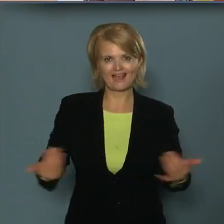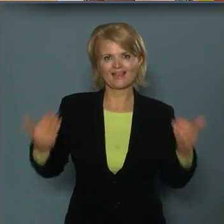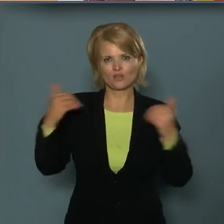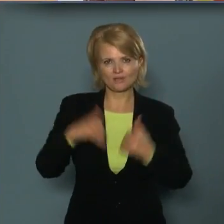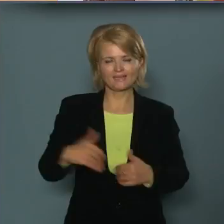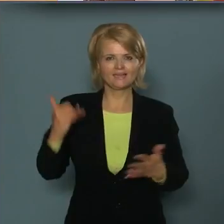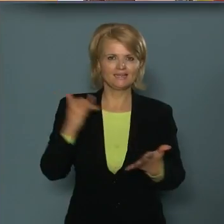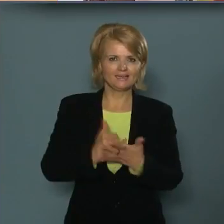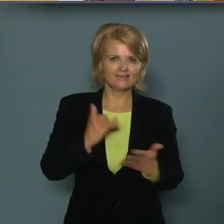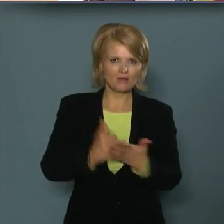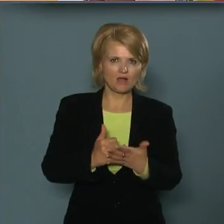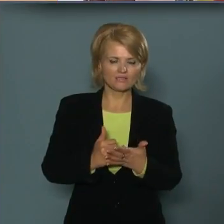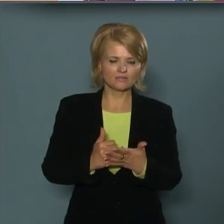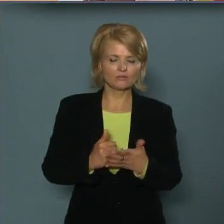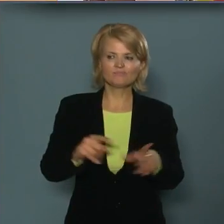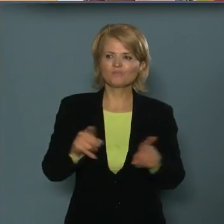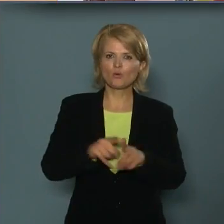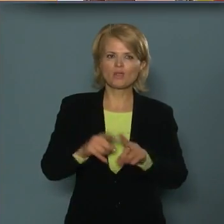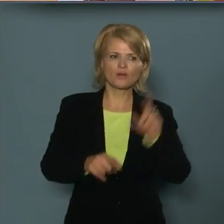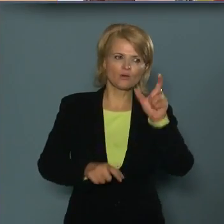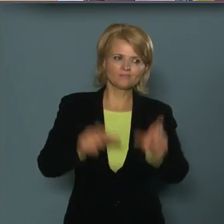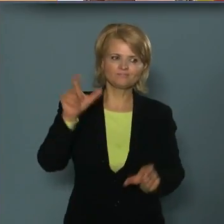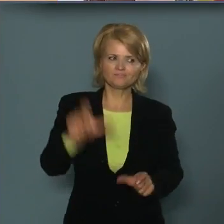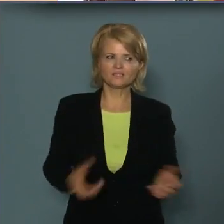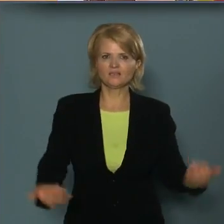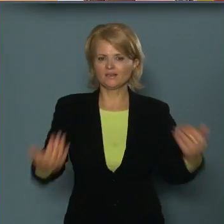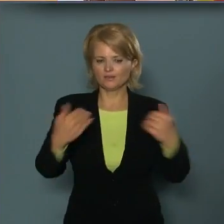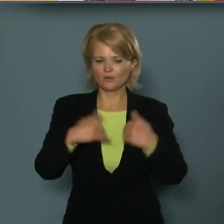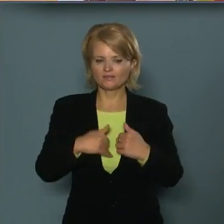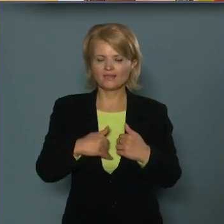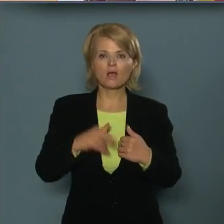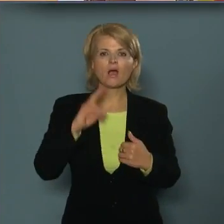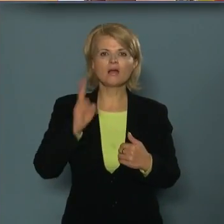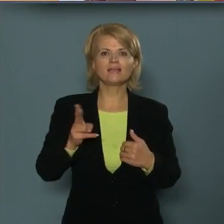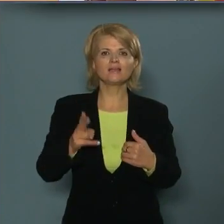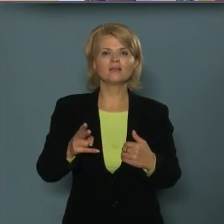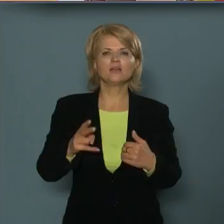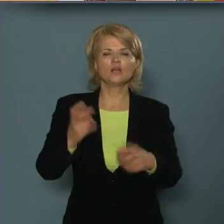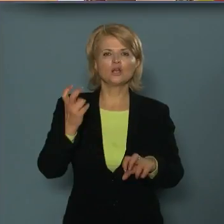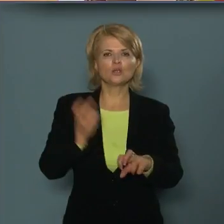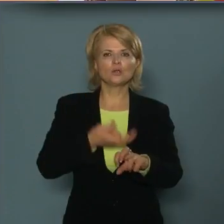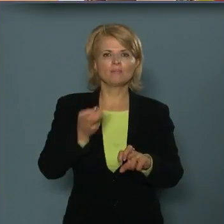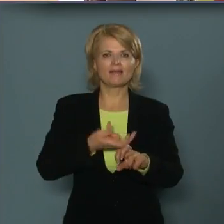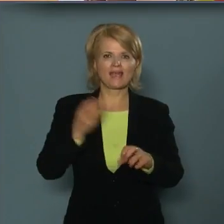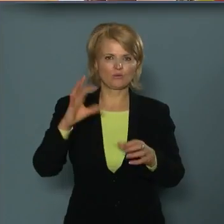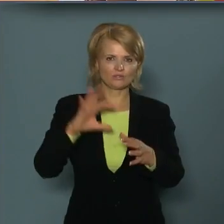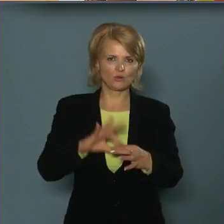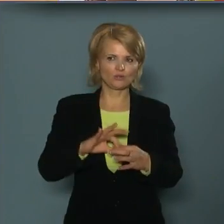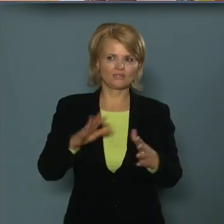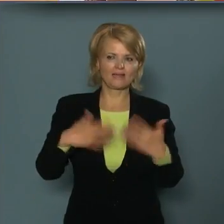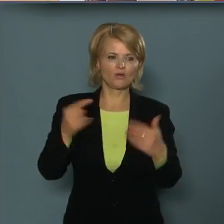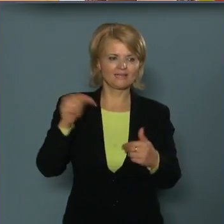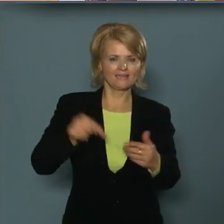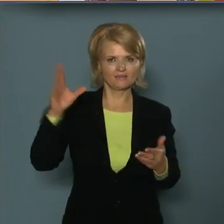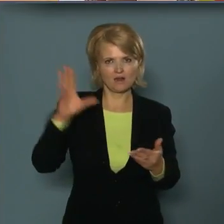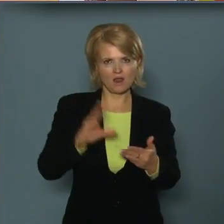Hát igaz, hogy elsősorban olyanok, akik valamilyen formában kötődtek Kőbányához, vagy